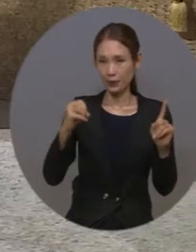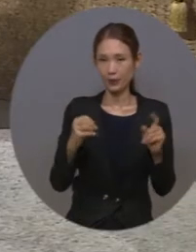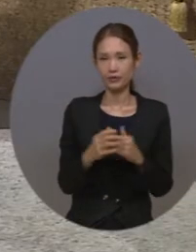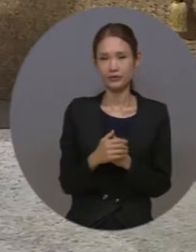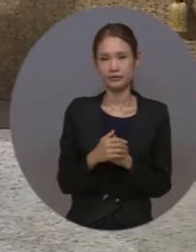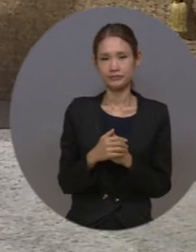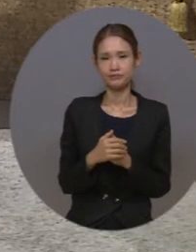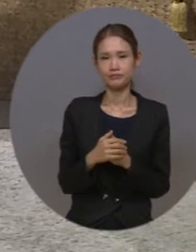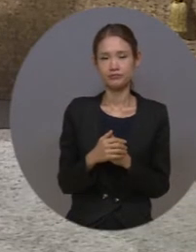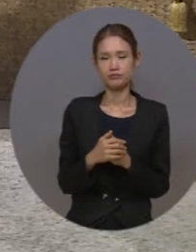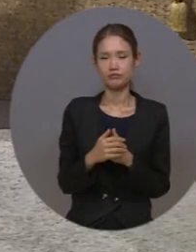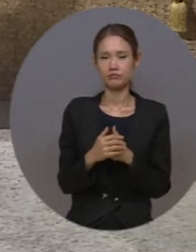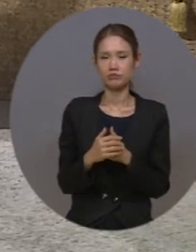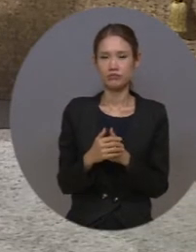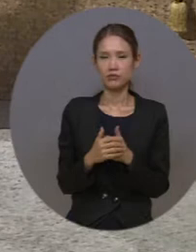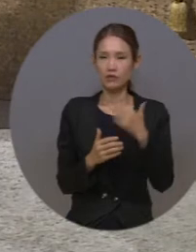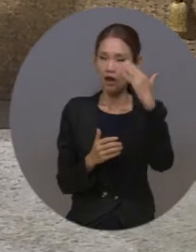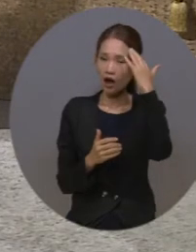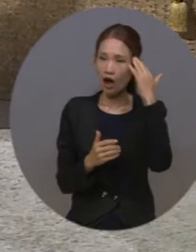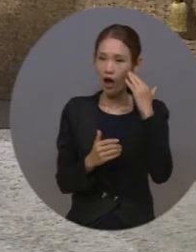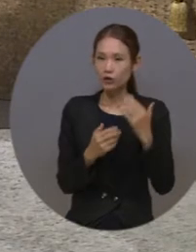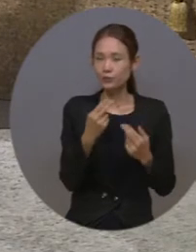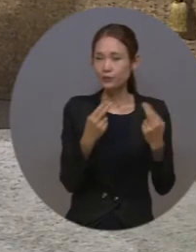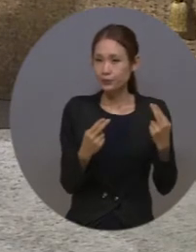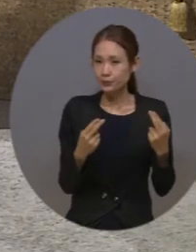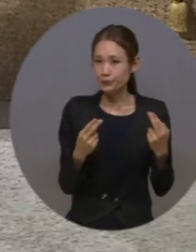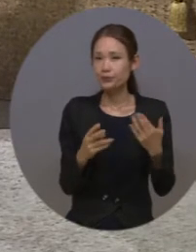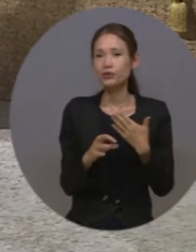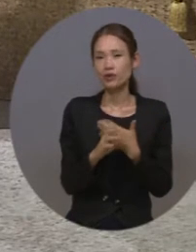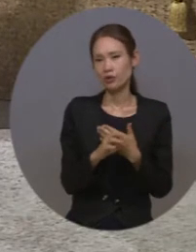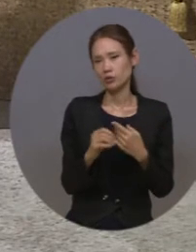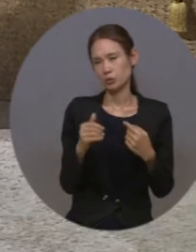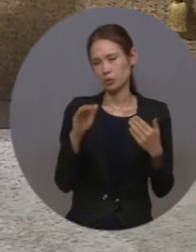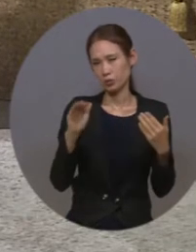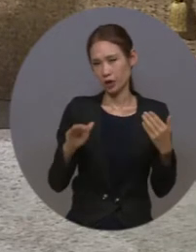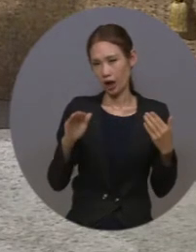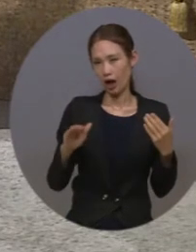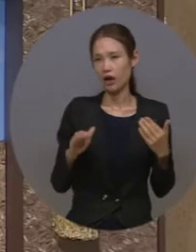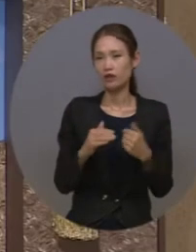됩니다. 그래도 전국 우리나라 대비해서는 좀 그래도 조금, 낮은 수준이네요. 네,